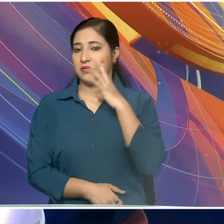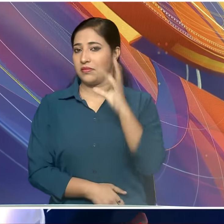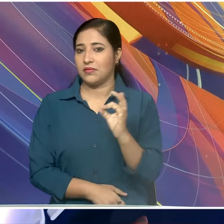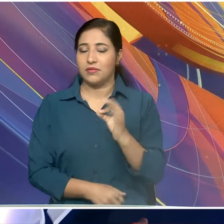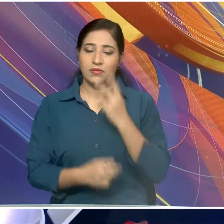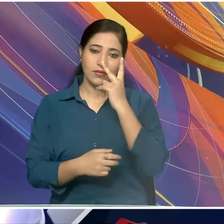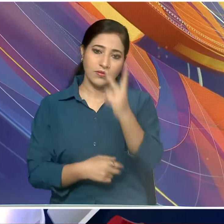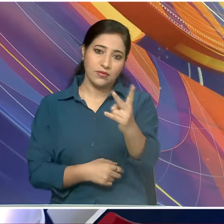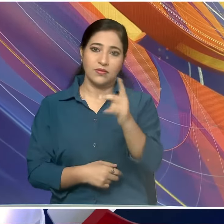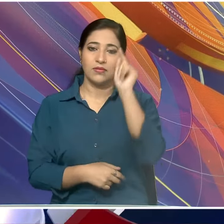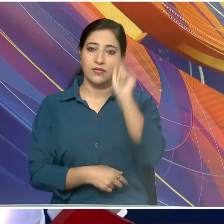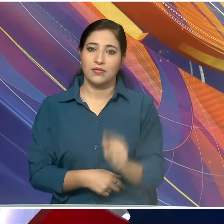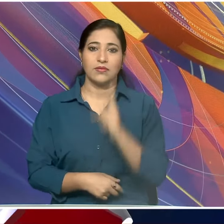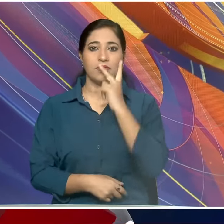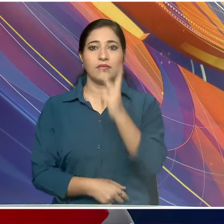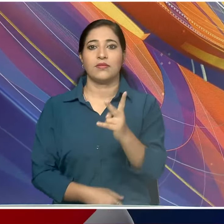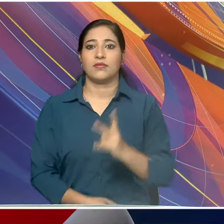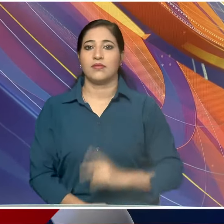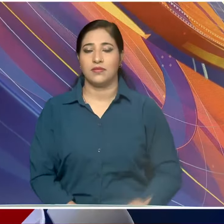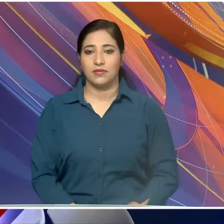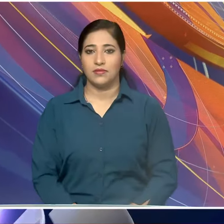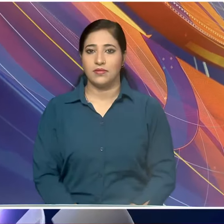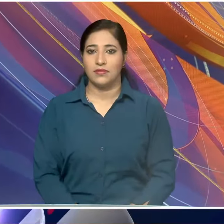रुक करते हैं सुर्खियों का।